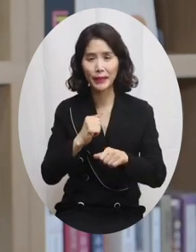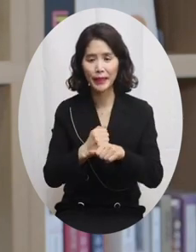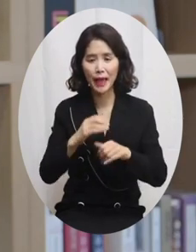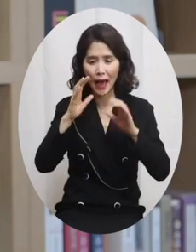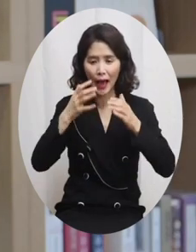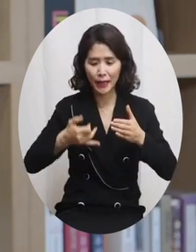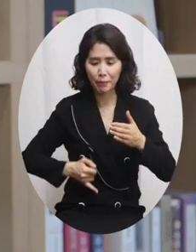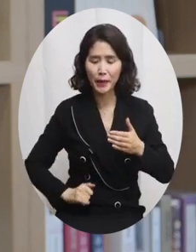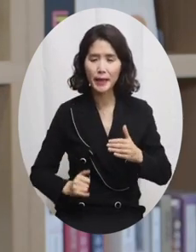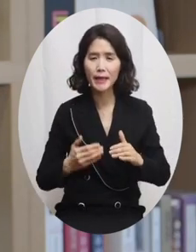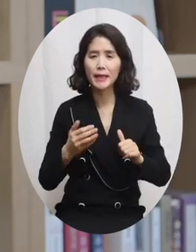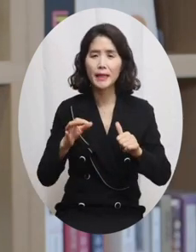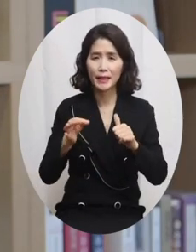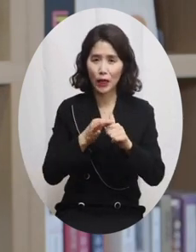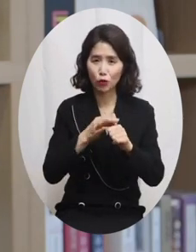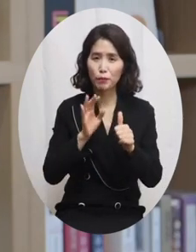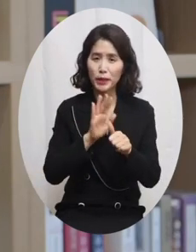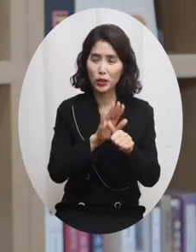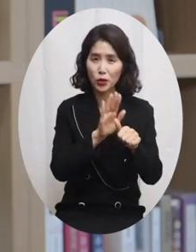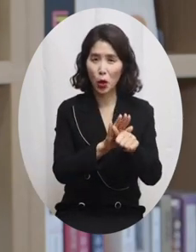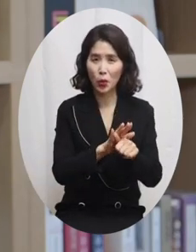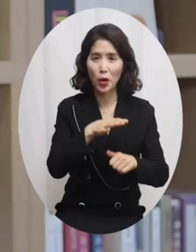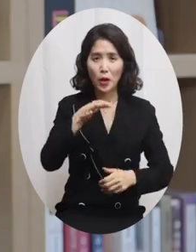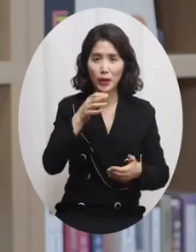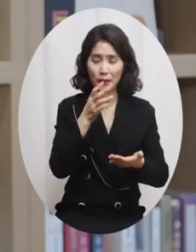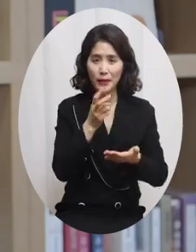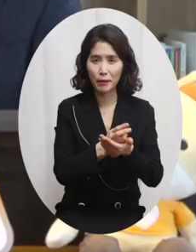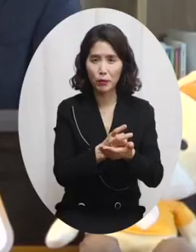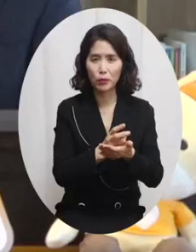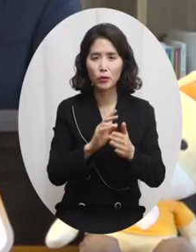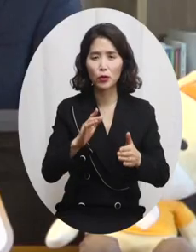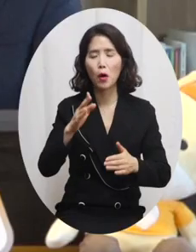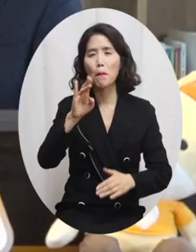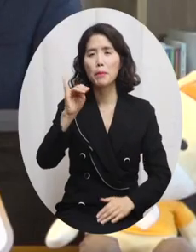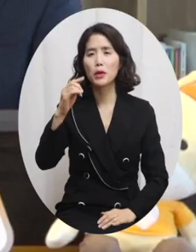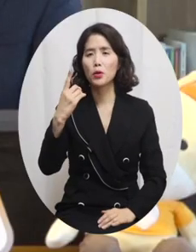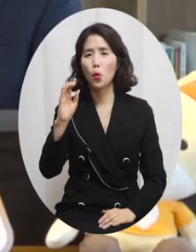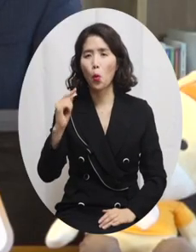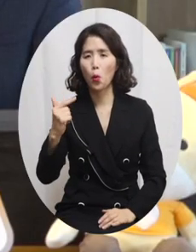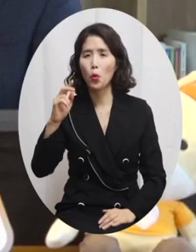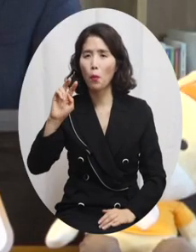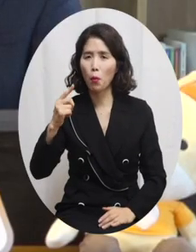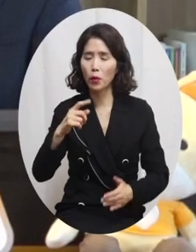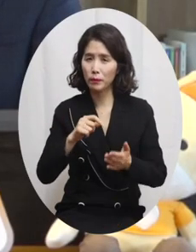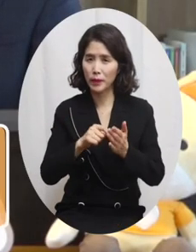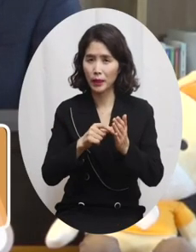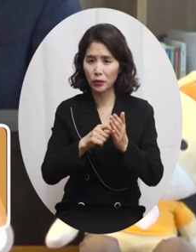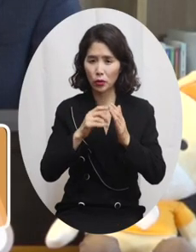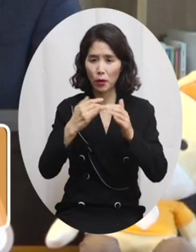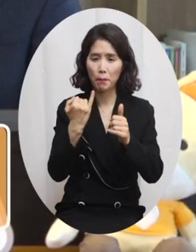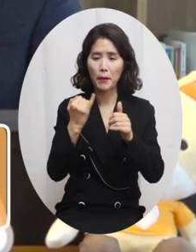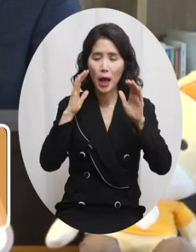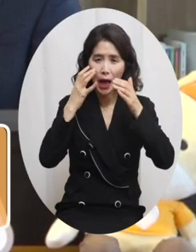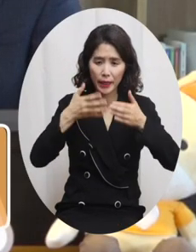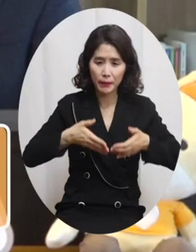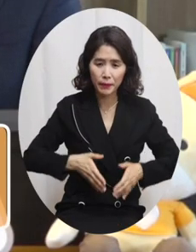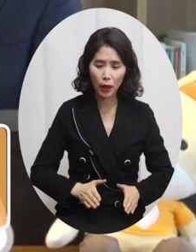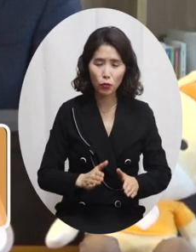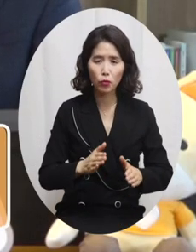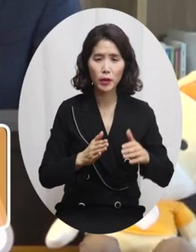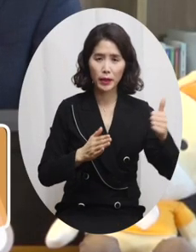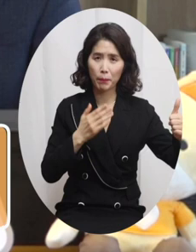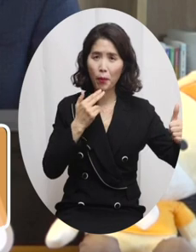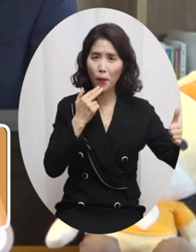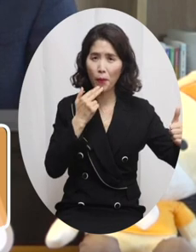양육비 지원 조례라든지 저희 고양시 같은 경우는 미혼모도 3년 예. 동안 그 저기 아이를 양육하는